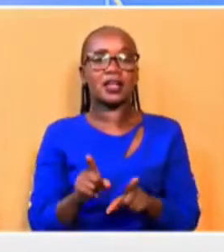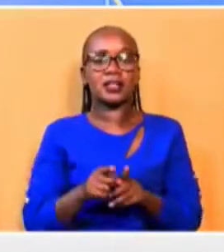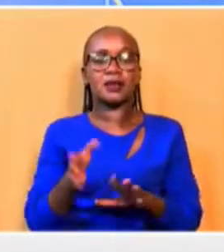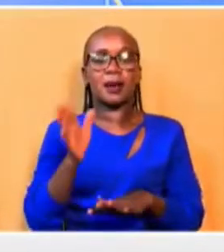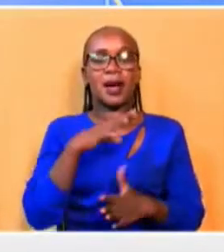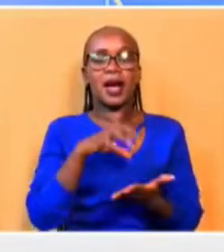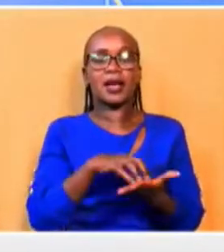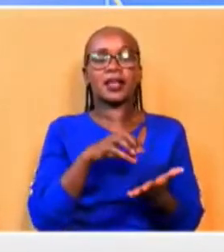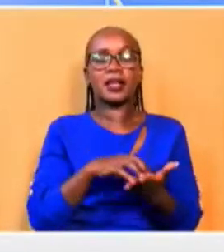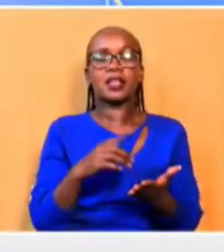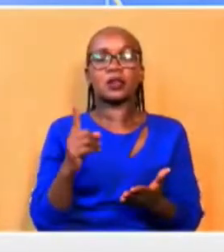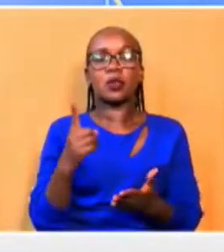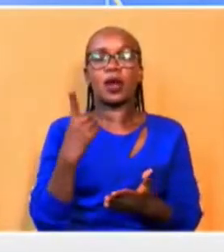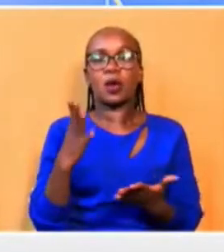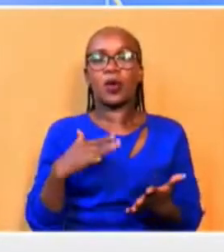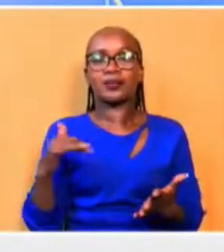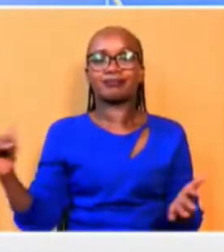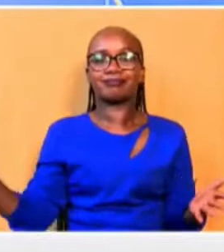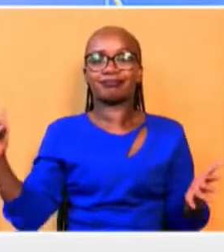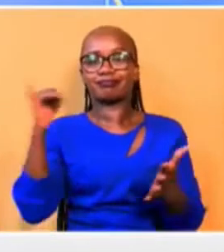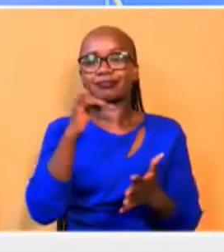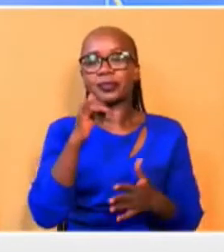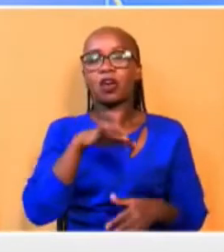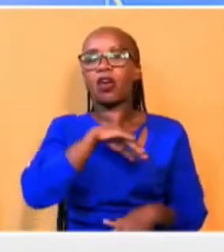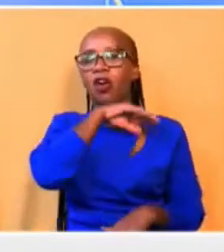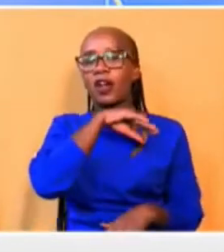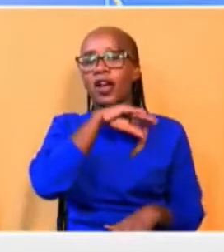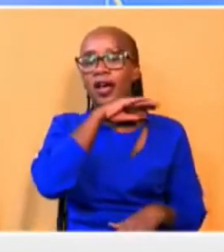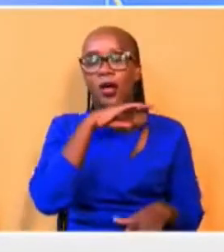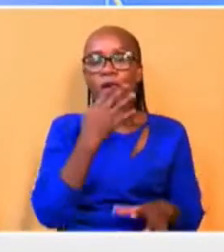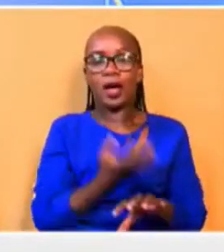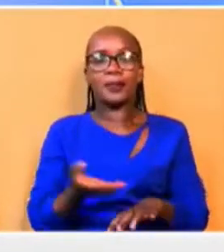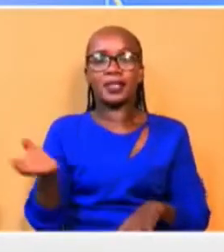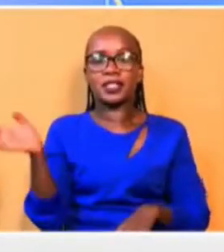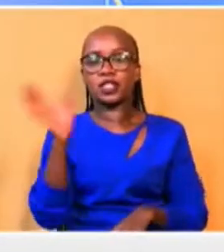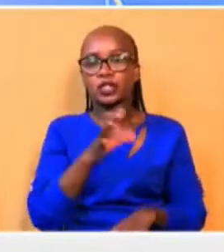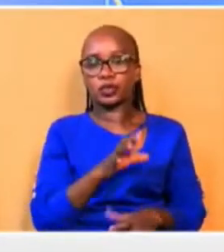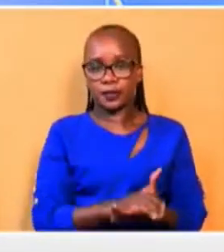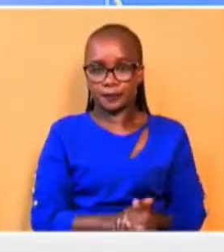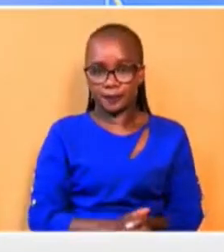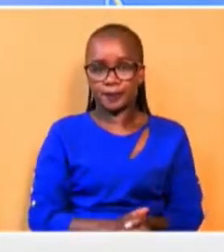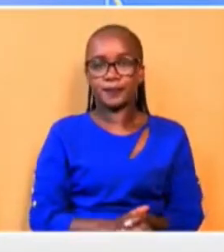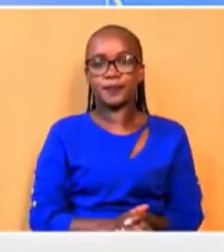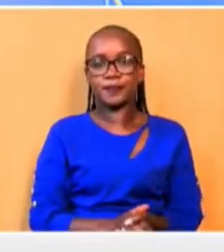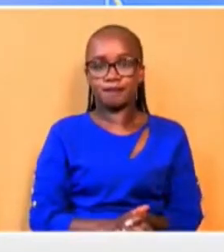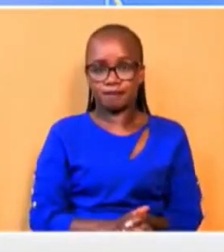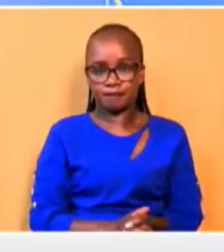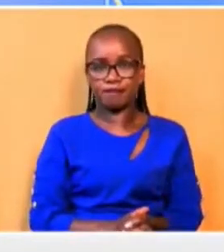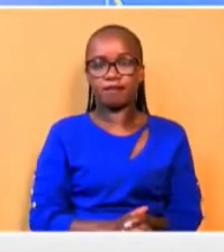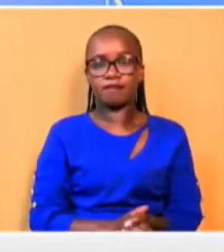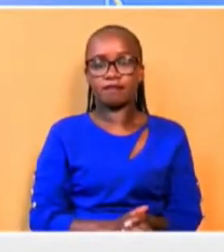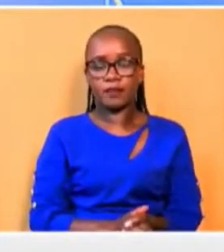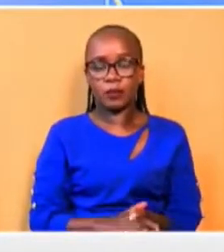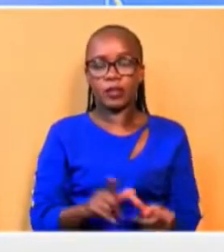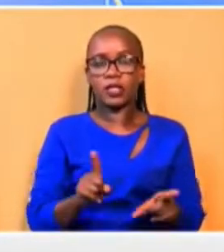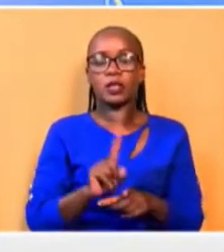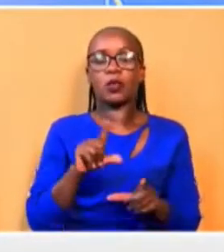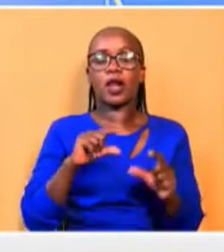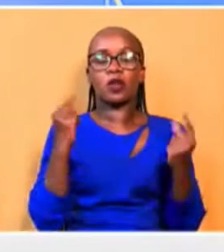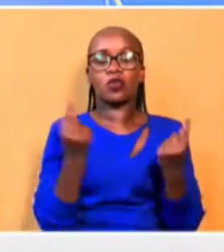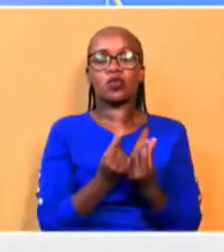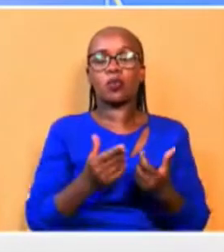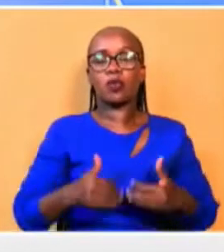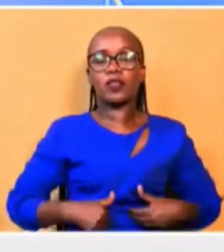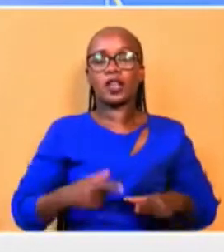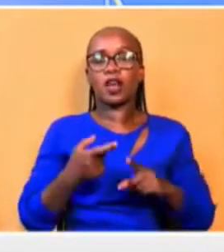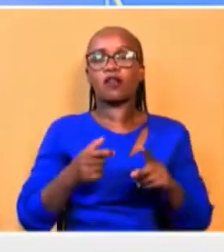akirejelea kisa kimoja ambapo ndege ya kinara wa ODM Raila Odinga iligongwa mawe, mtazamaji, na kundi moja la vijana